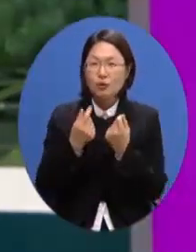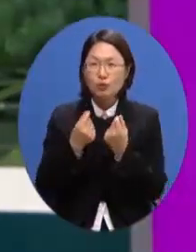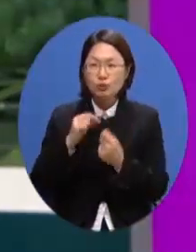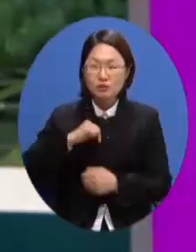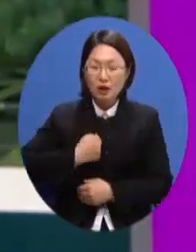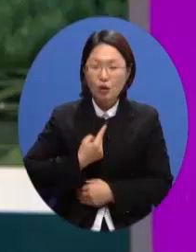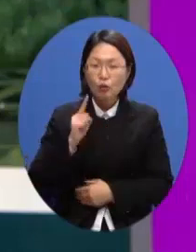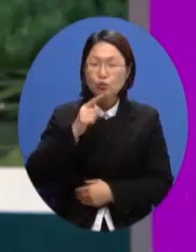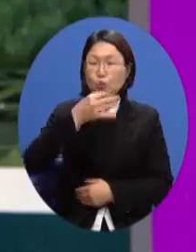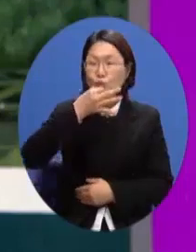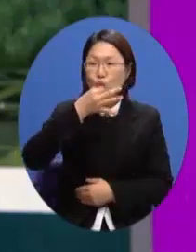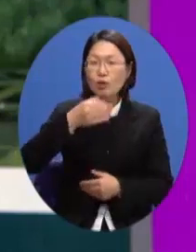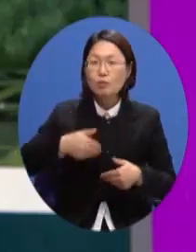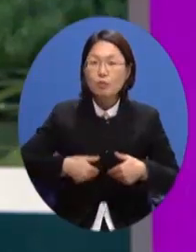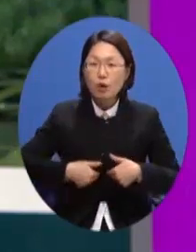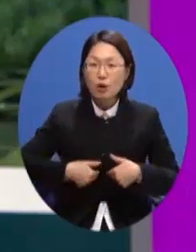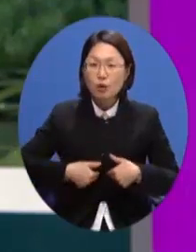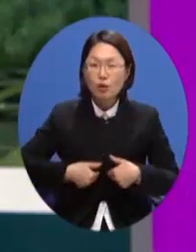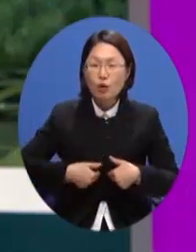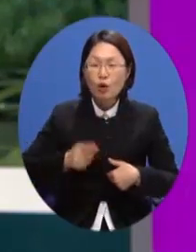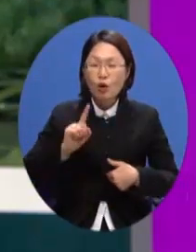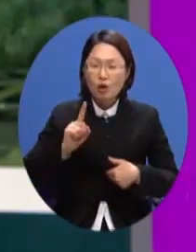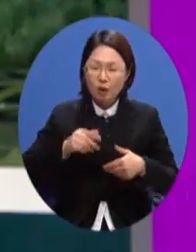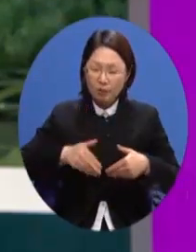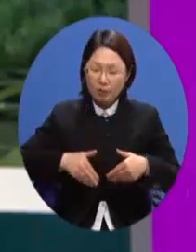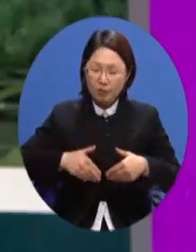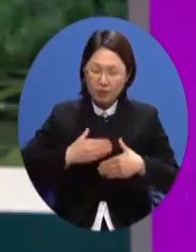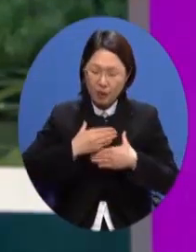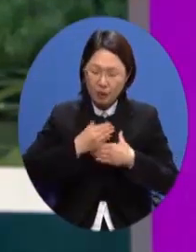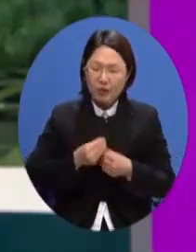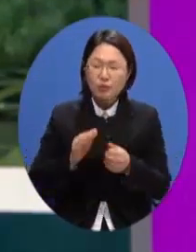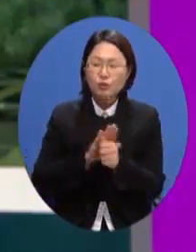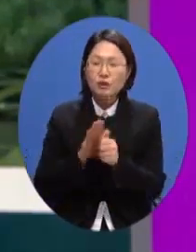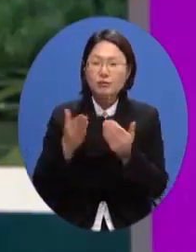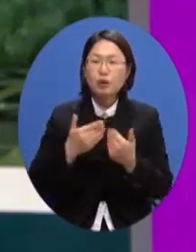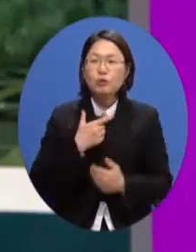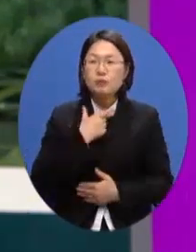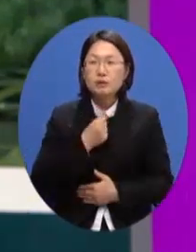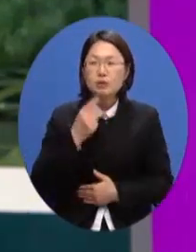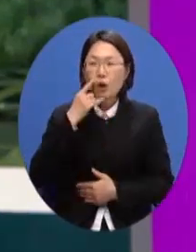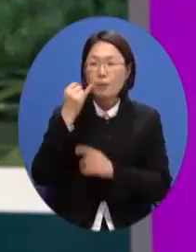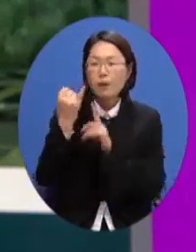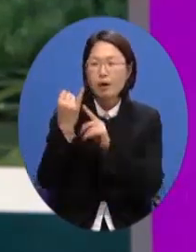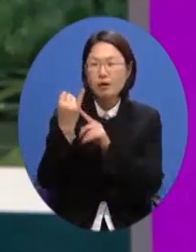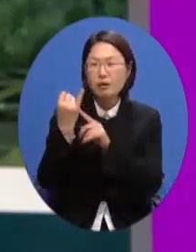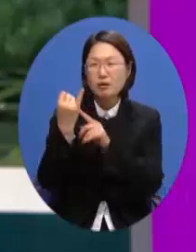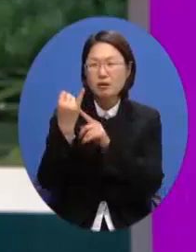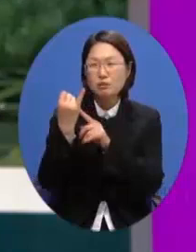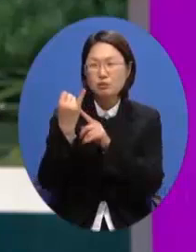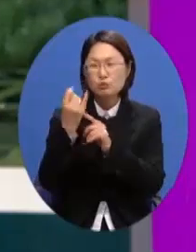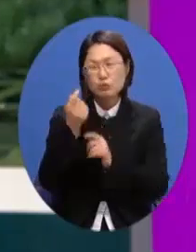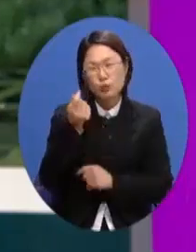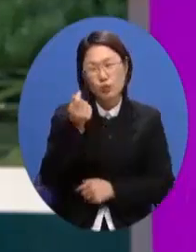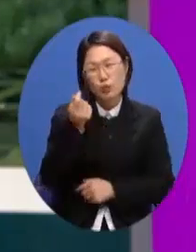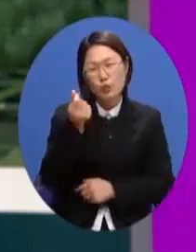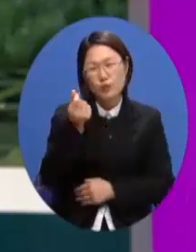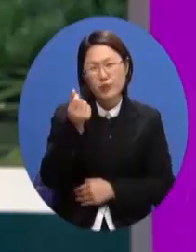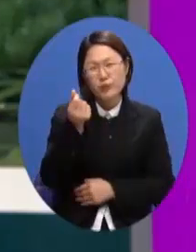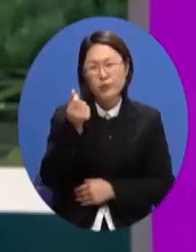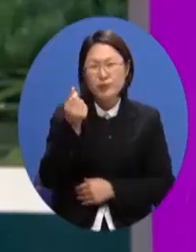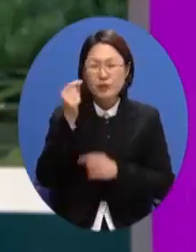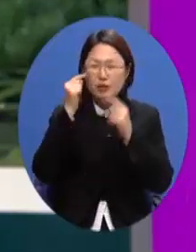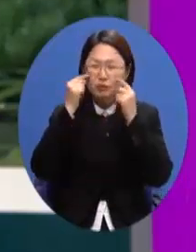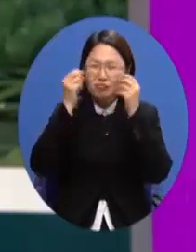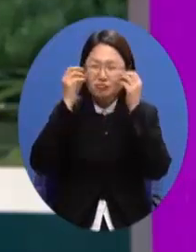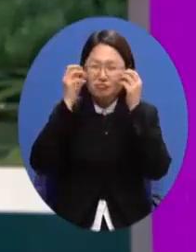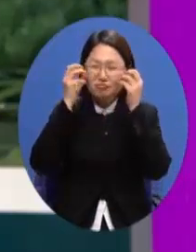어떤 욕구가 필요하고 좀 더 편안함이나 위안을 받고 싶어서 엄마한테 좀 이렇게 약간 그 사슴 눈망울을